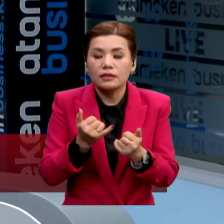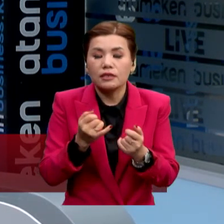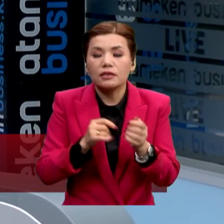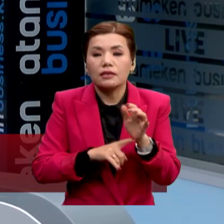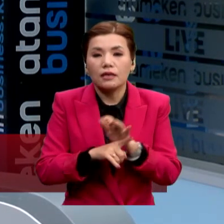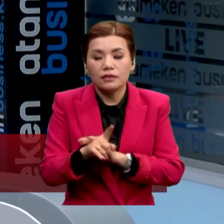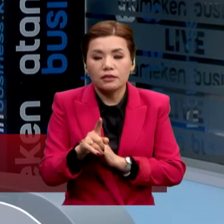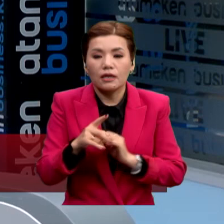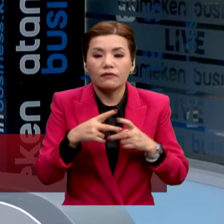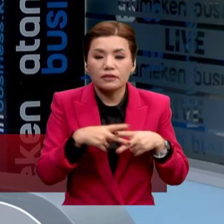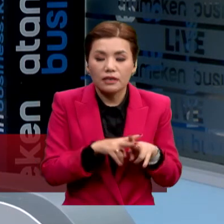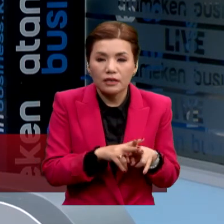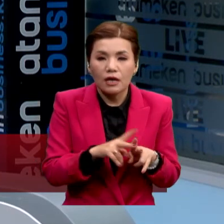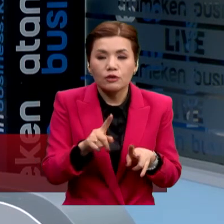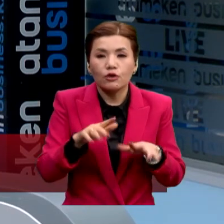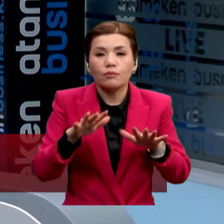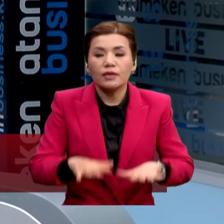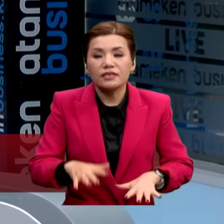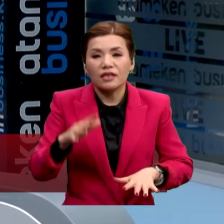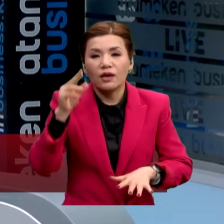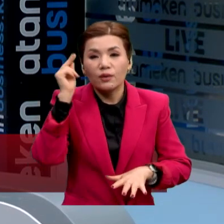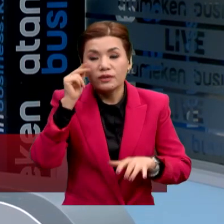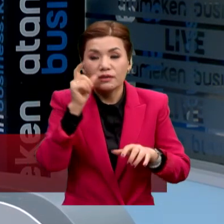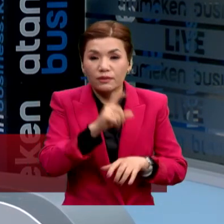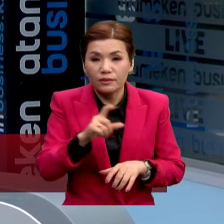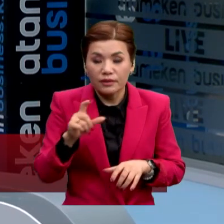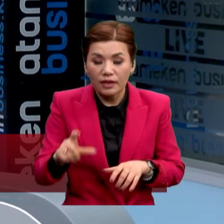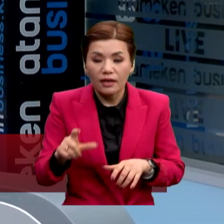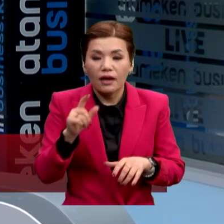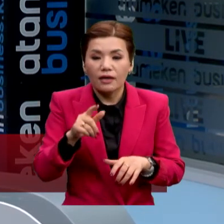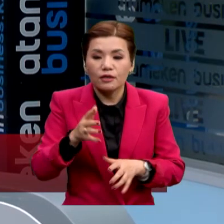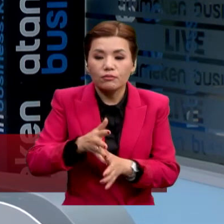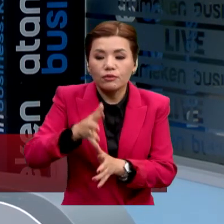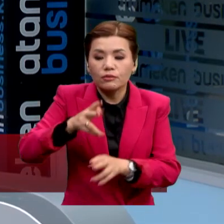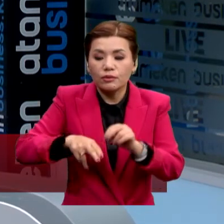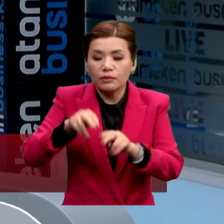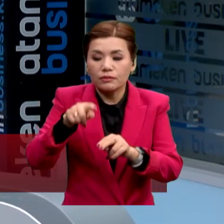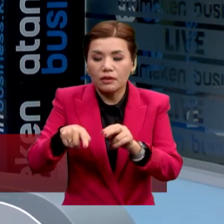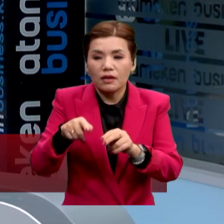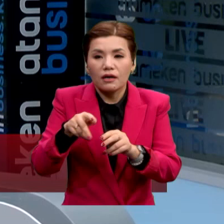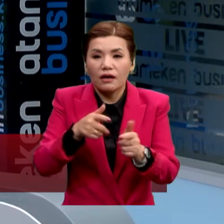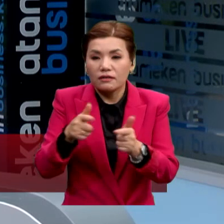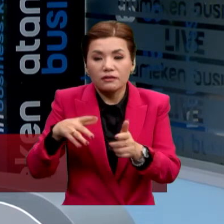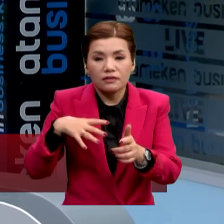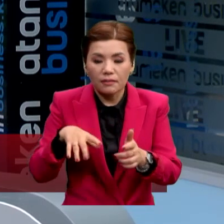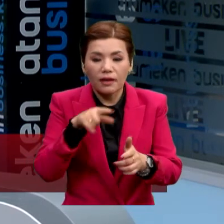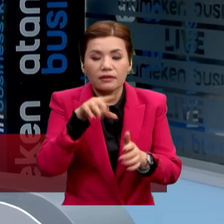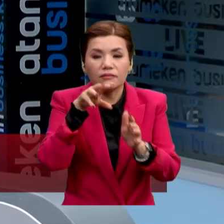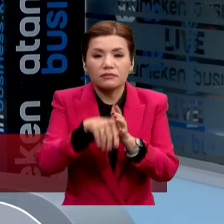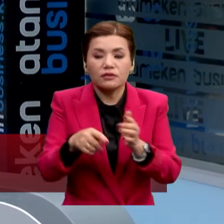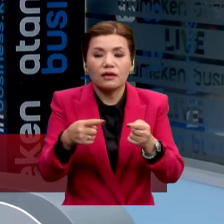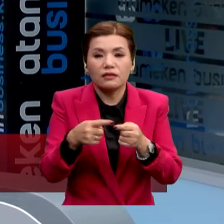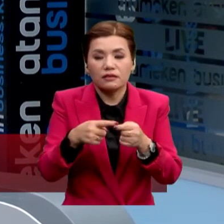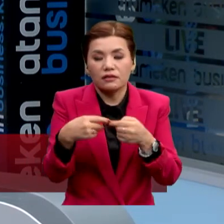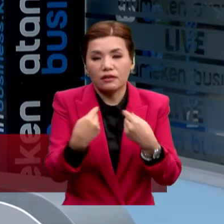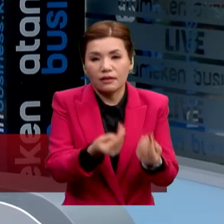этого мегаполиса. Оказалось, что местных студентов заселили в недостроенное здание. Как выяснилось, неприспособленное для жизни строение